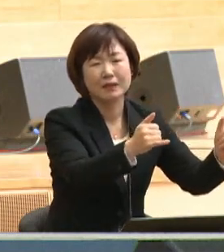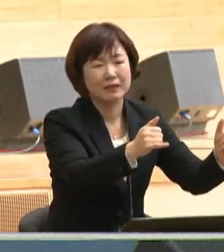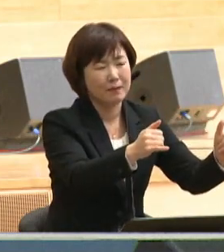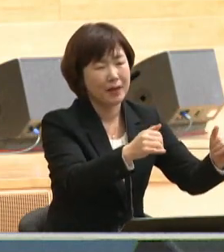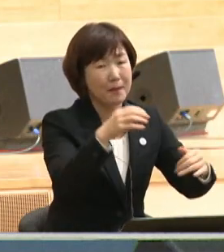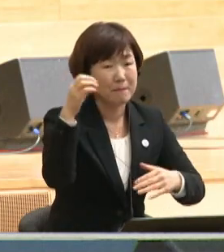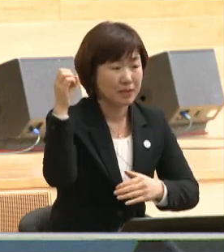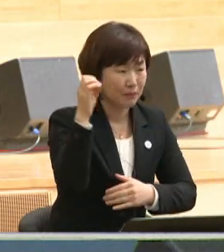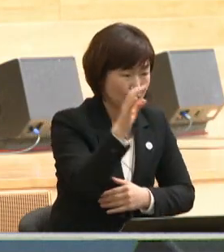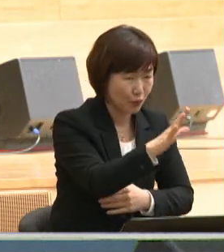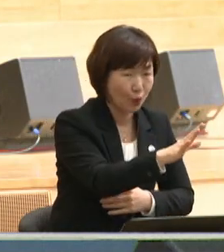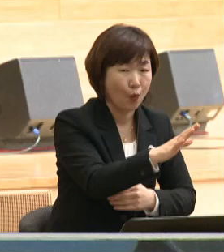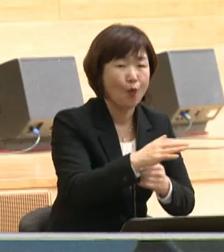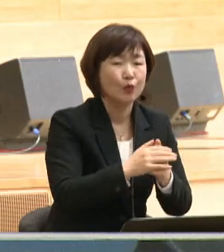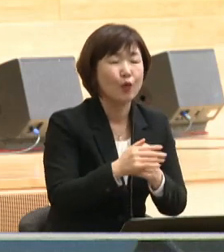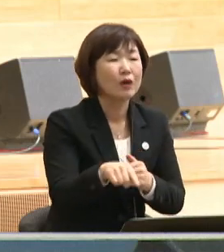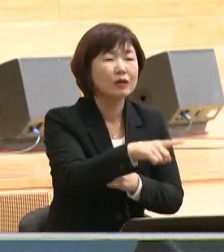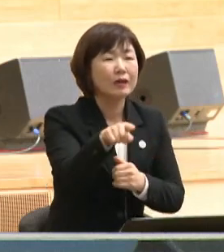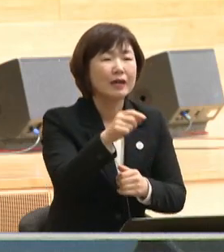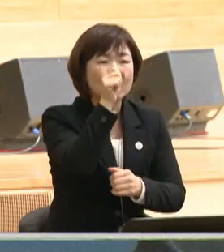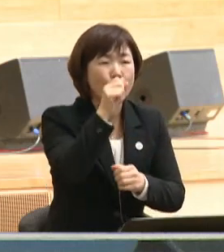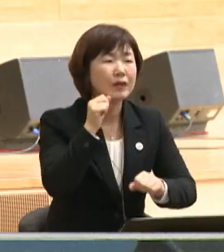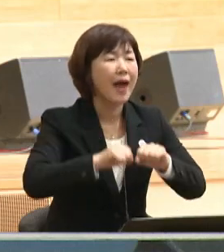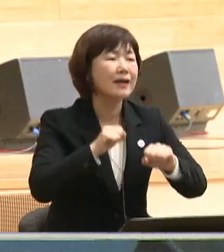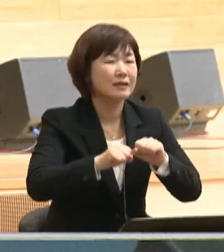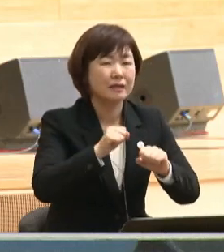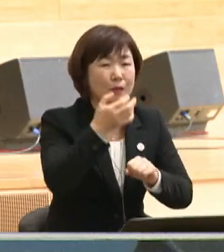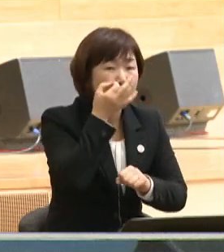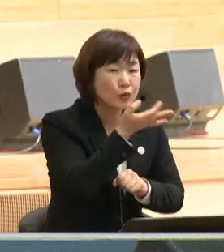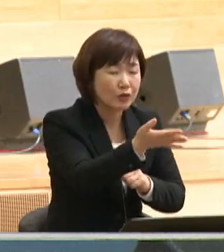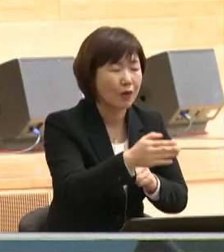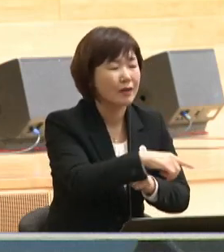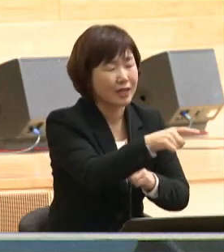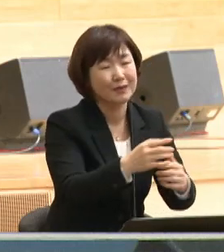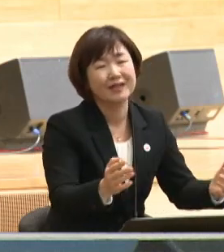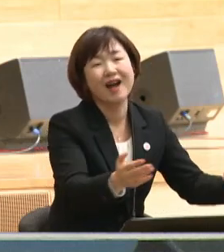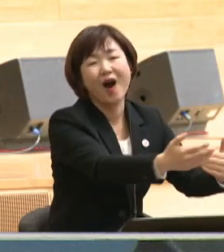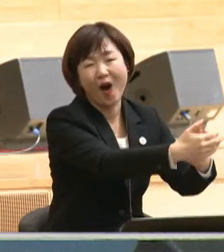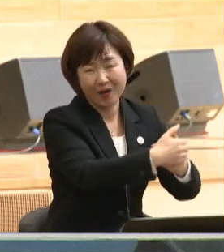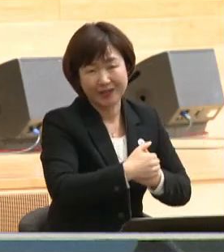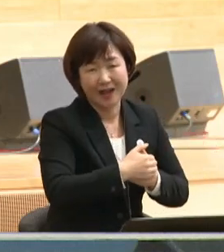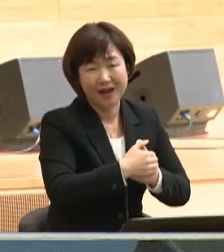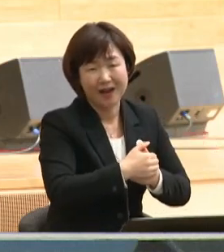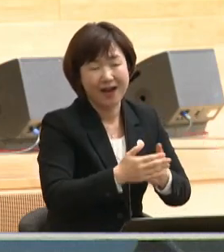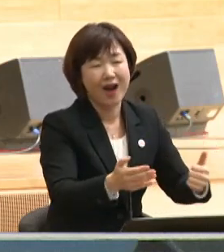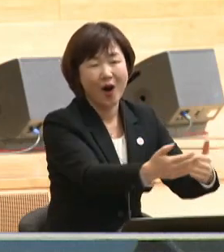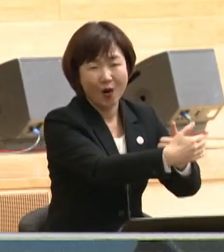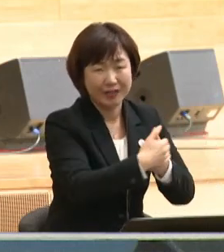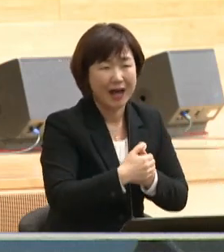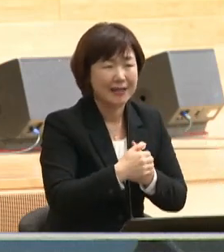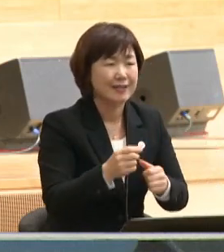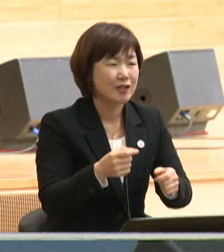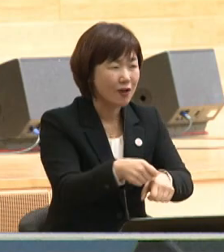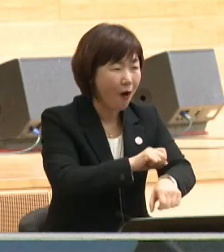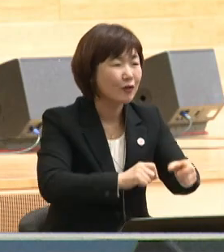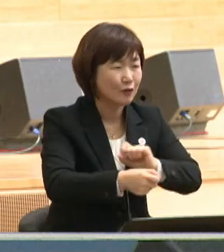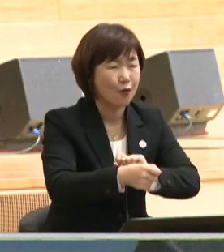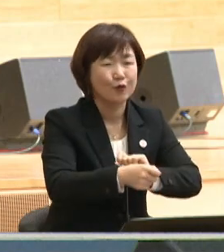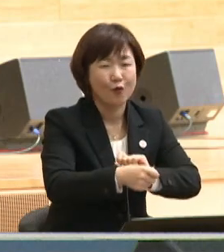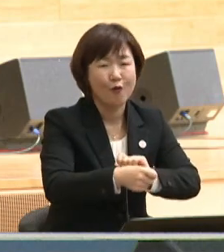비추고 그래서 너희의 착한 행실을 통하여 그들을 얻으라는 어쩌면 적극적인 메시지인 것이죠